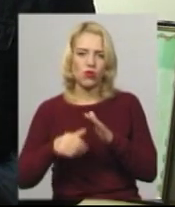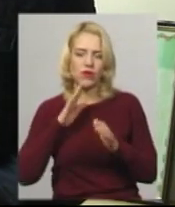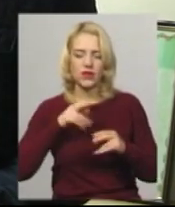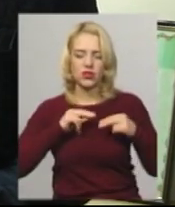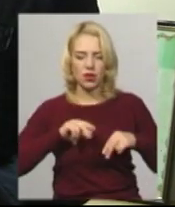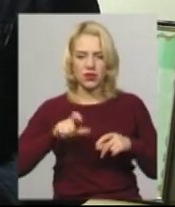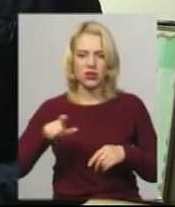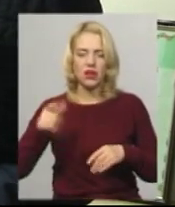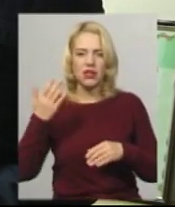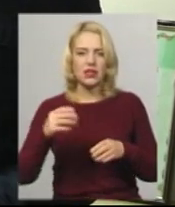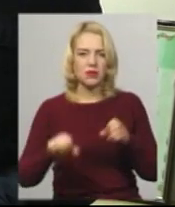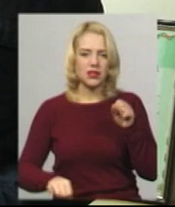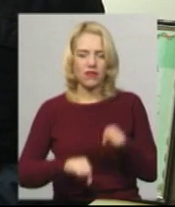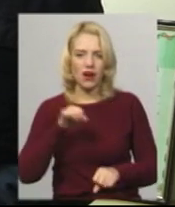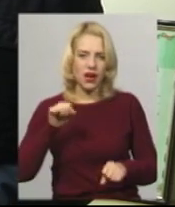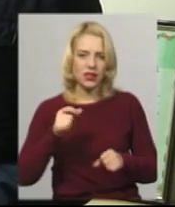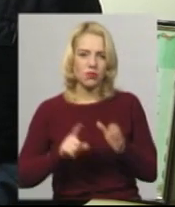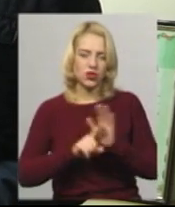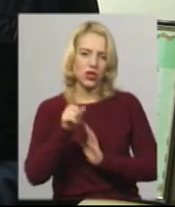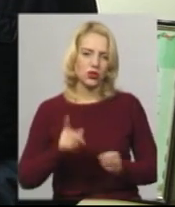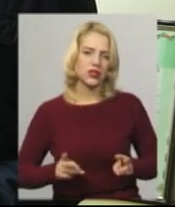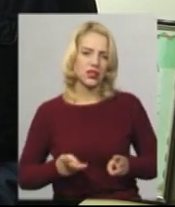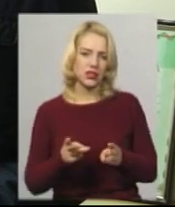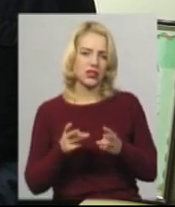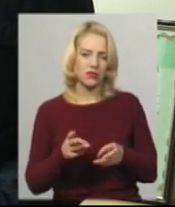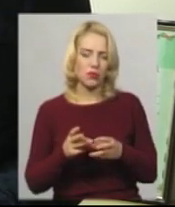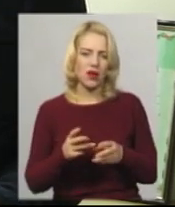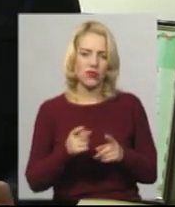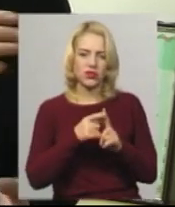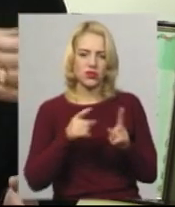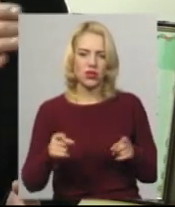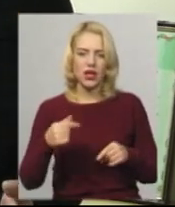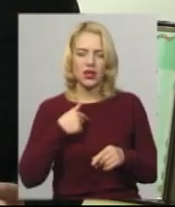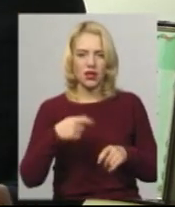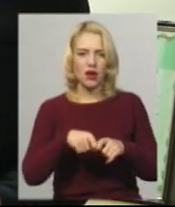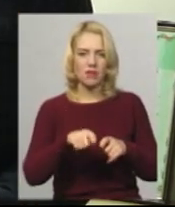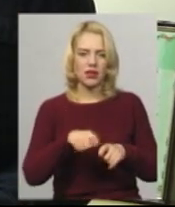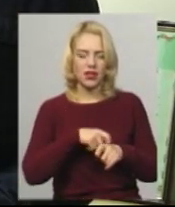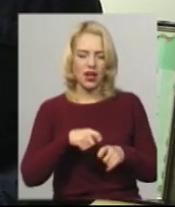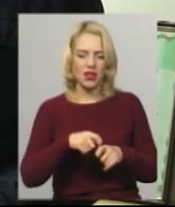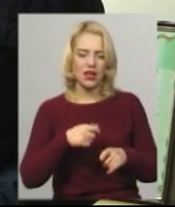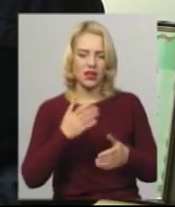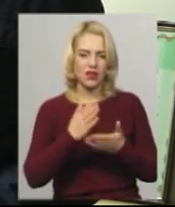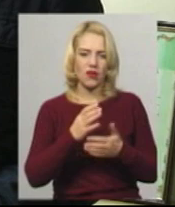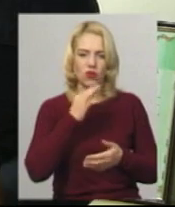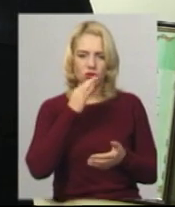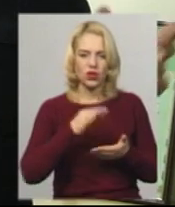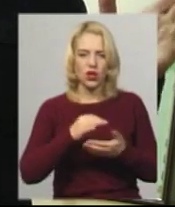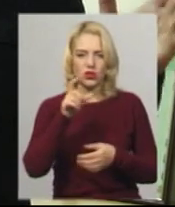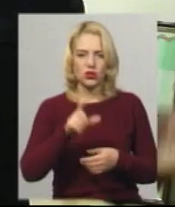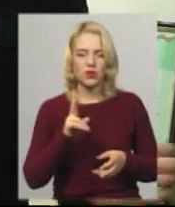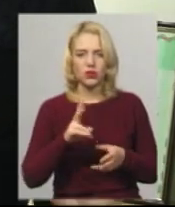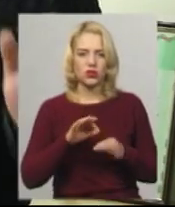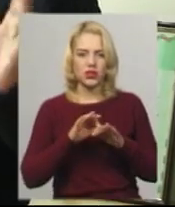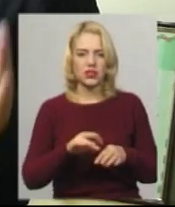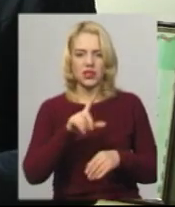початок опального сезону. Четверте, що саме головне, я є матеріально відповідальна особа, тут теж люди присутні, які так відповідальність за